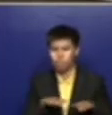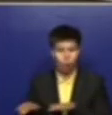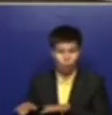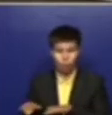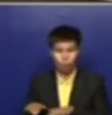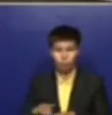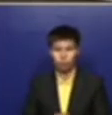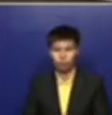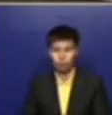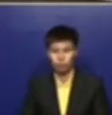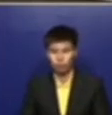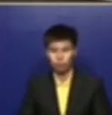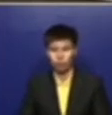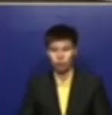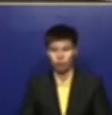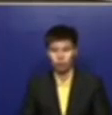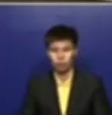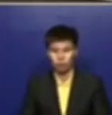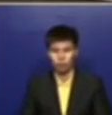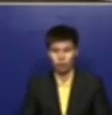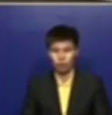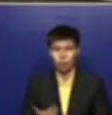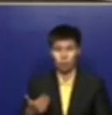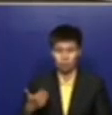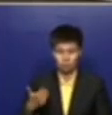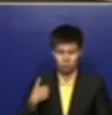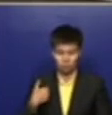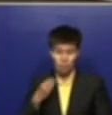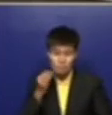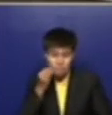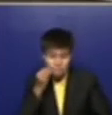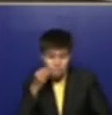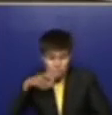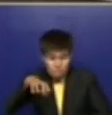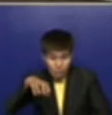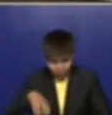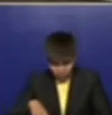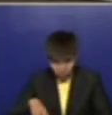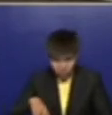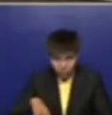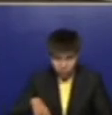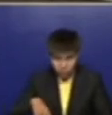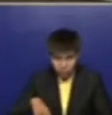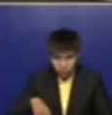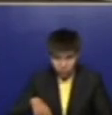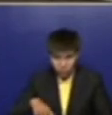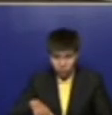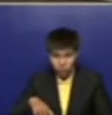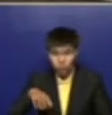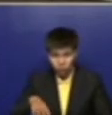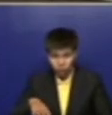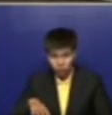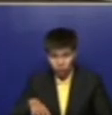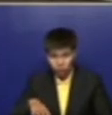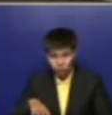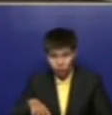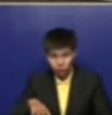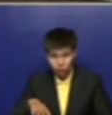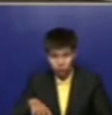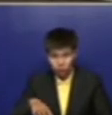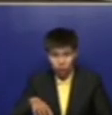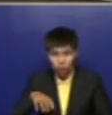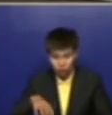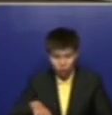และบ้านรับรองหลังที่3ใช้เป็นสถานที่ในการรองรับการควบคุมแกนน